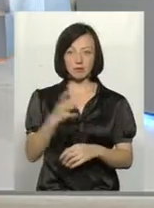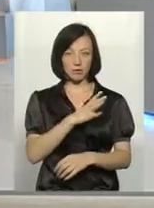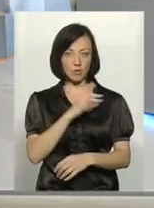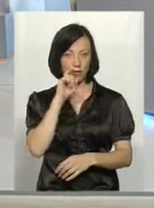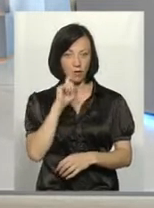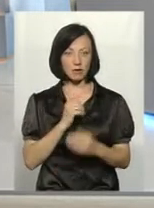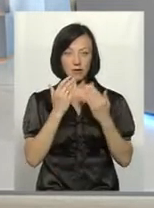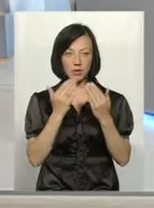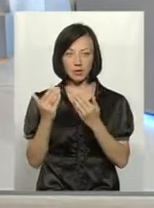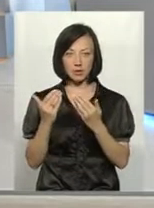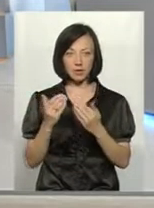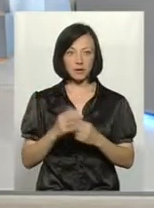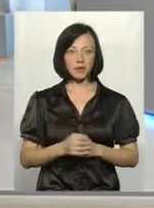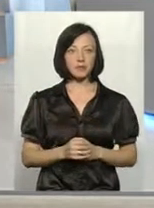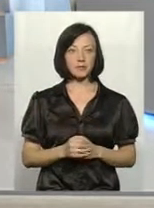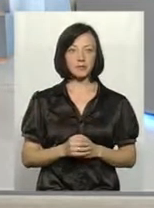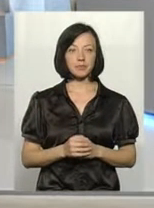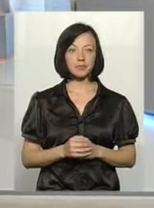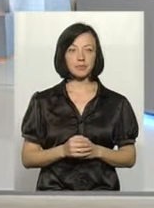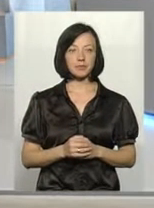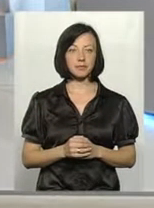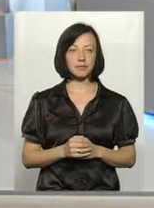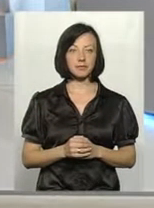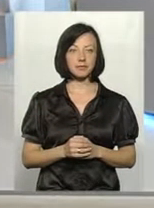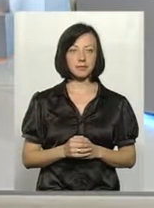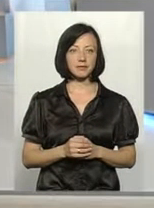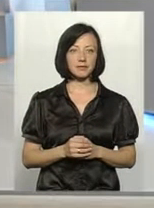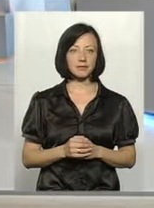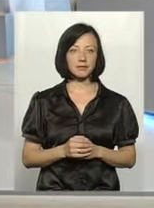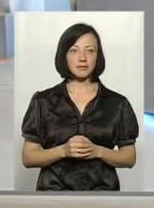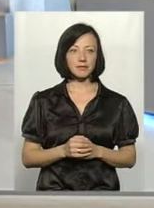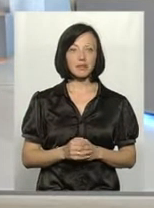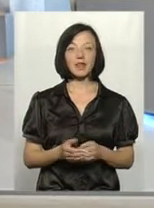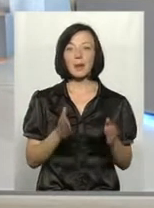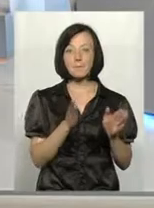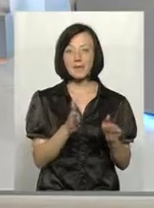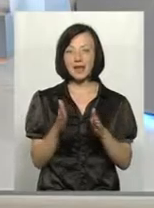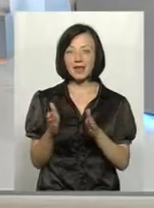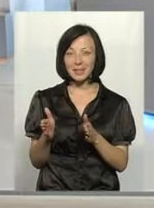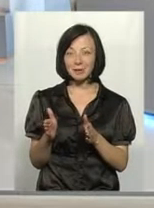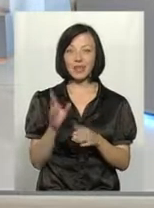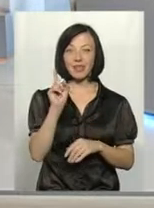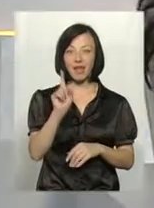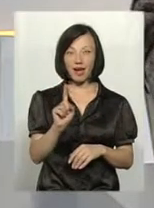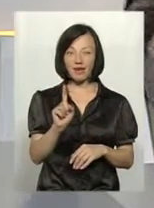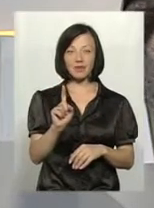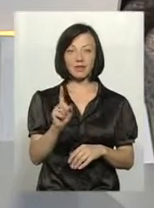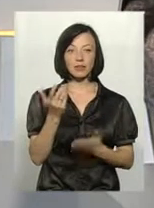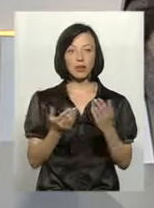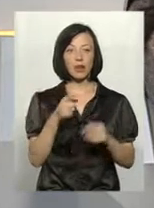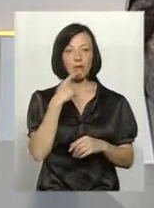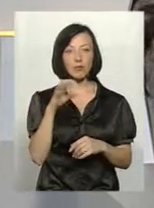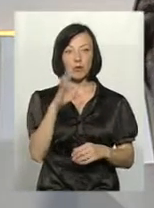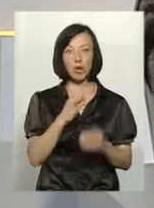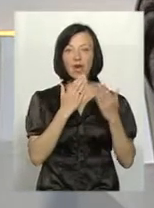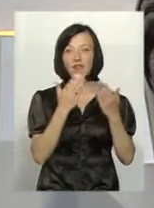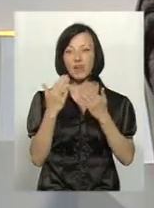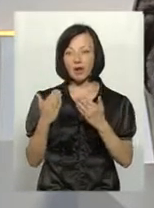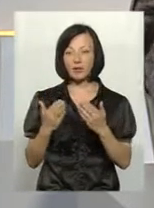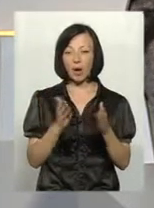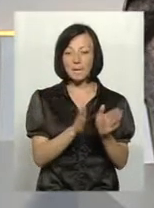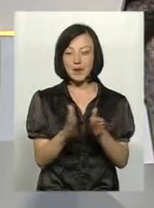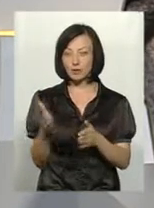Україні. Хочемо проводити? Ну, механізм до цього часу не діє до кінця. Так, воно, тобто механізму, якщо ми говоримо про референдум,